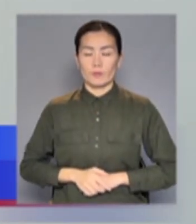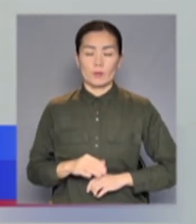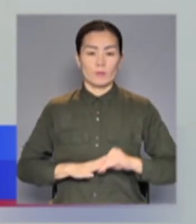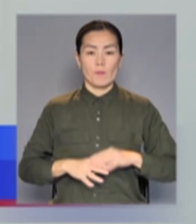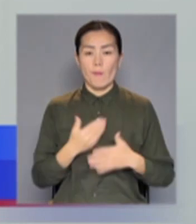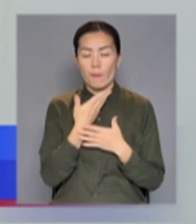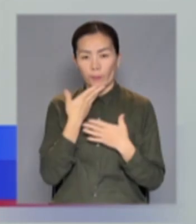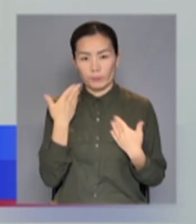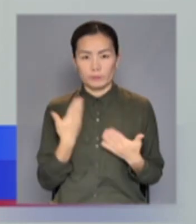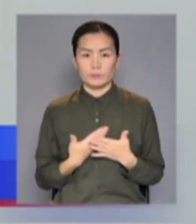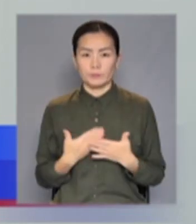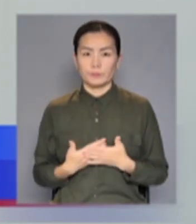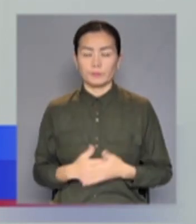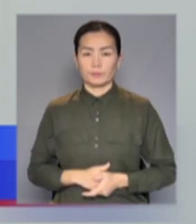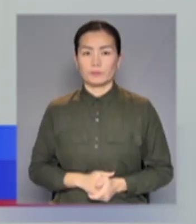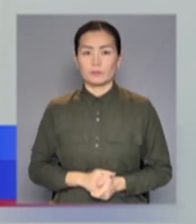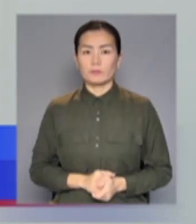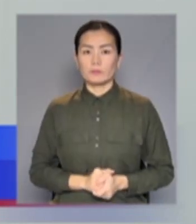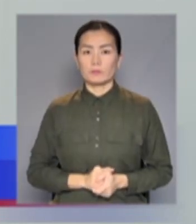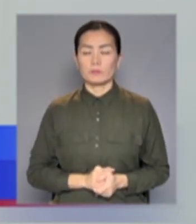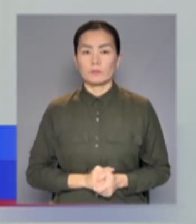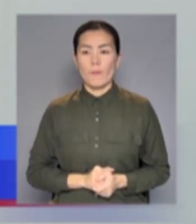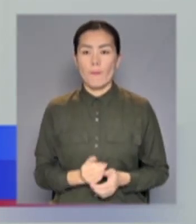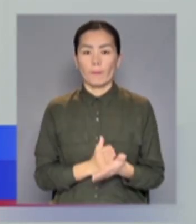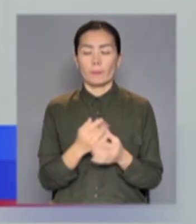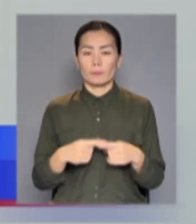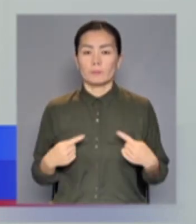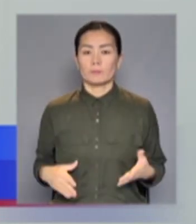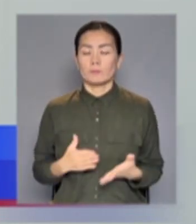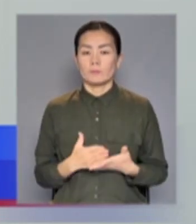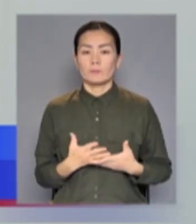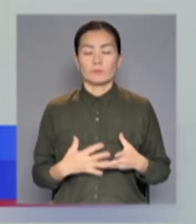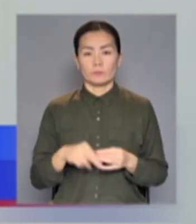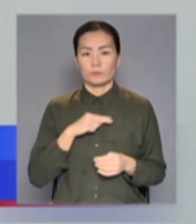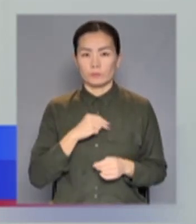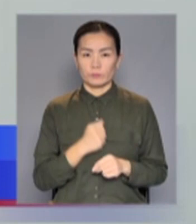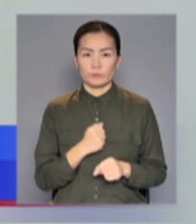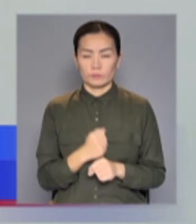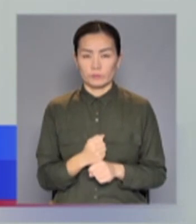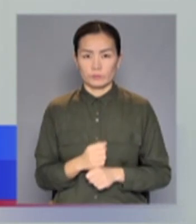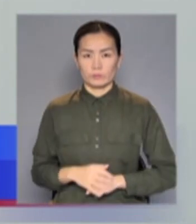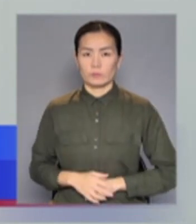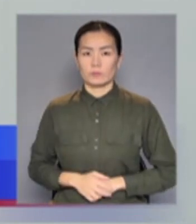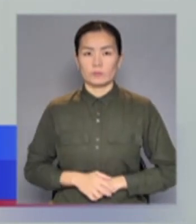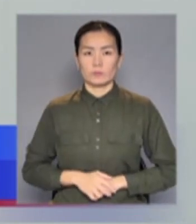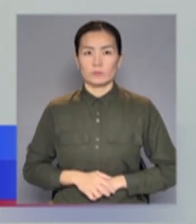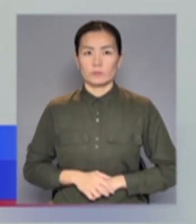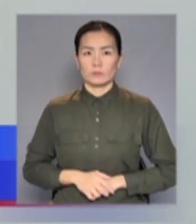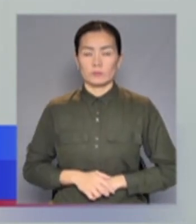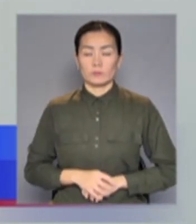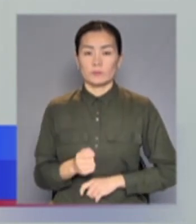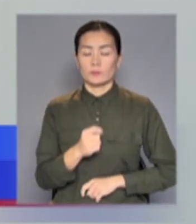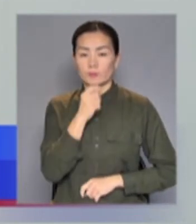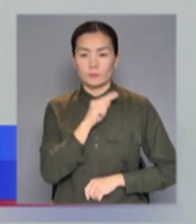мамандығы жоқ, жаңа жүрген қызметкерлер болды, мысалы сол қызметкерлерді осы бір азғантай